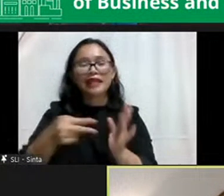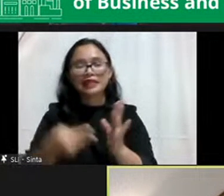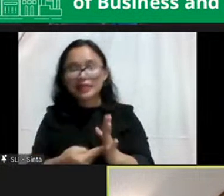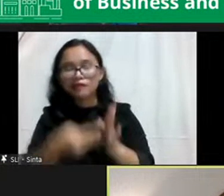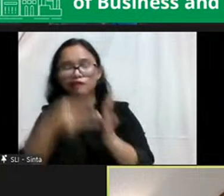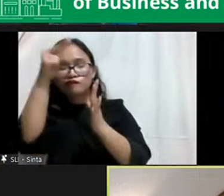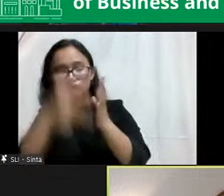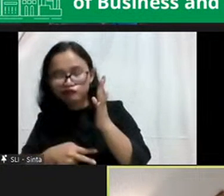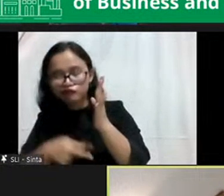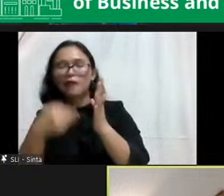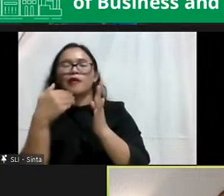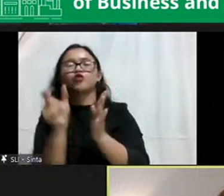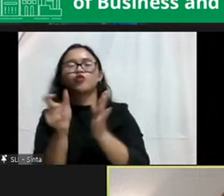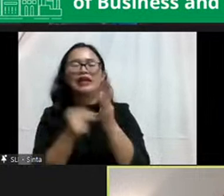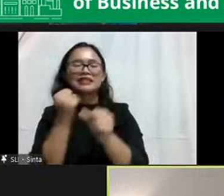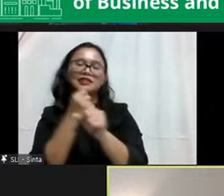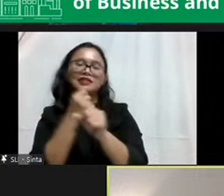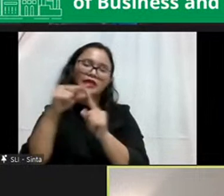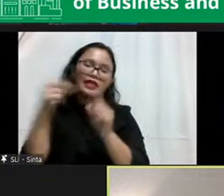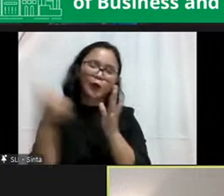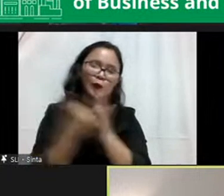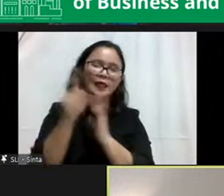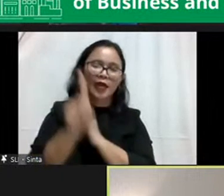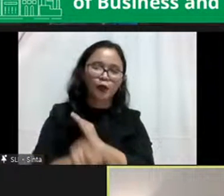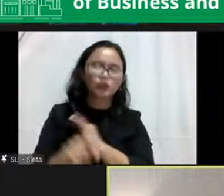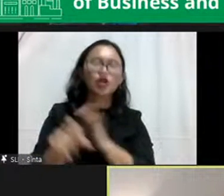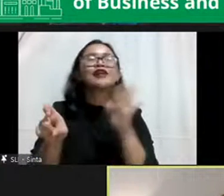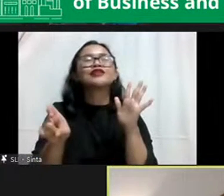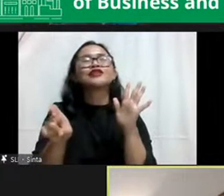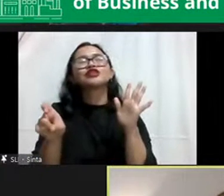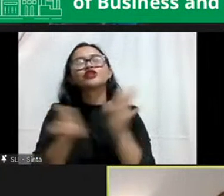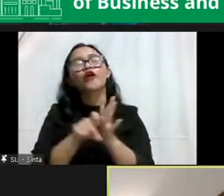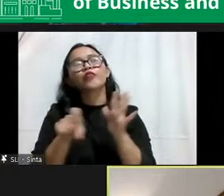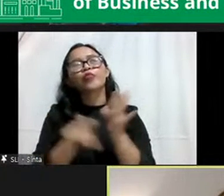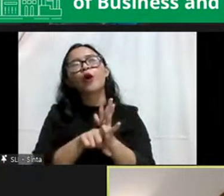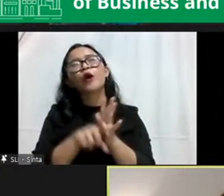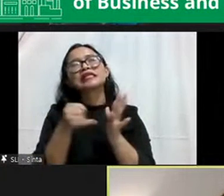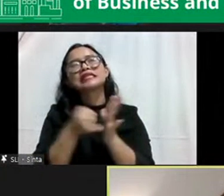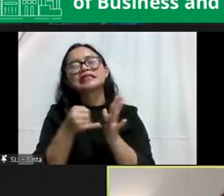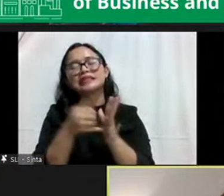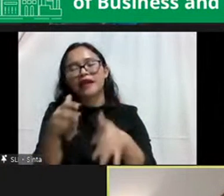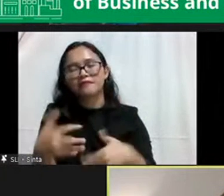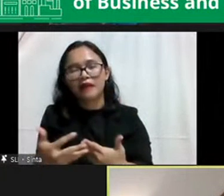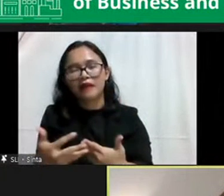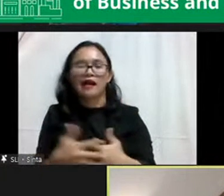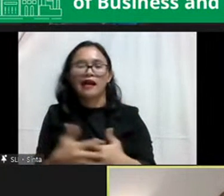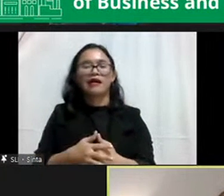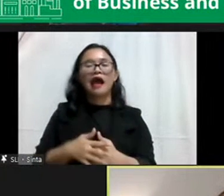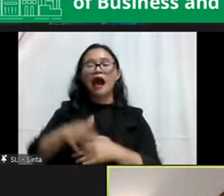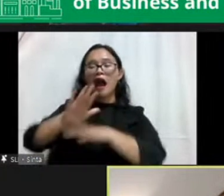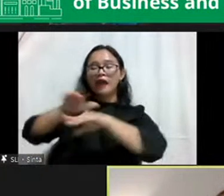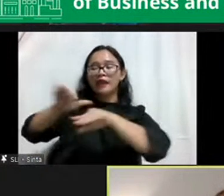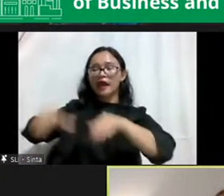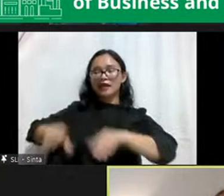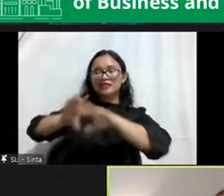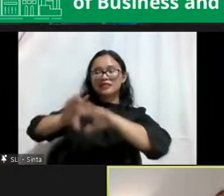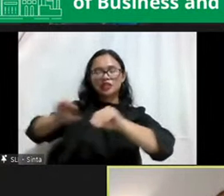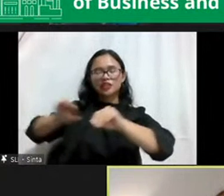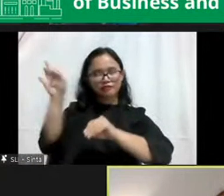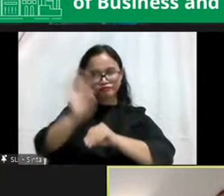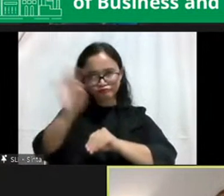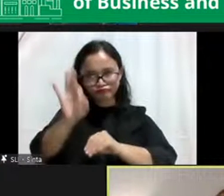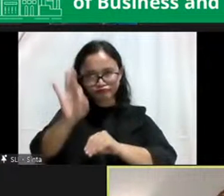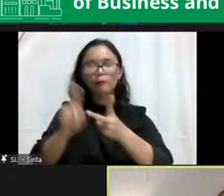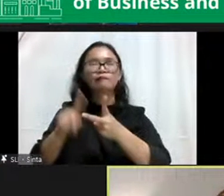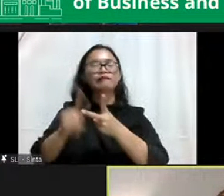termasuk dalamnya kriteria mengenai tidak adanya pekerja Ana pekerja paksa juga